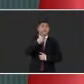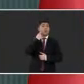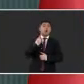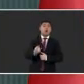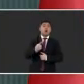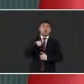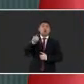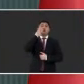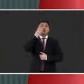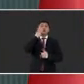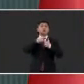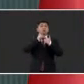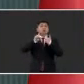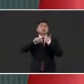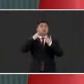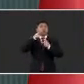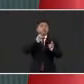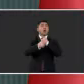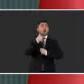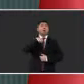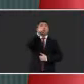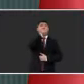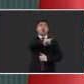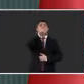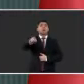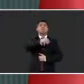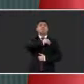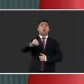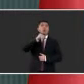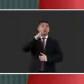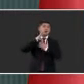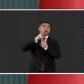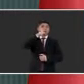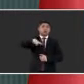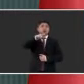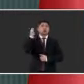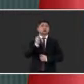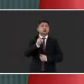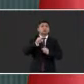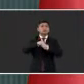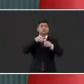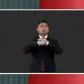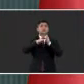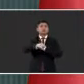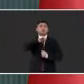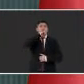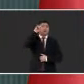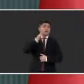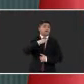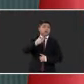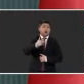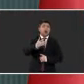hükümetlerimiz döneminde 11 milyonun üzerinde insanımıza çalışacak iş sağladık.